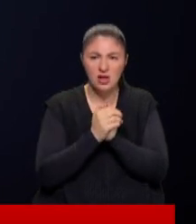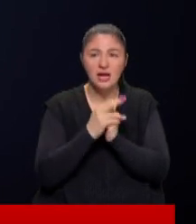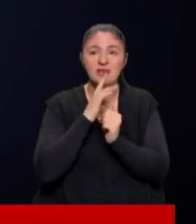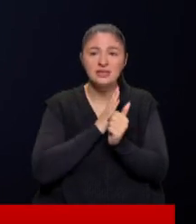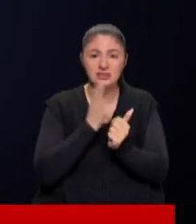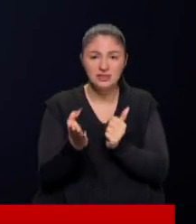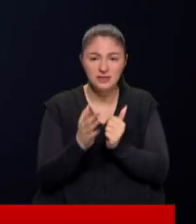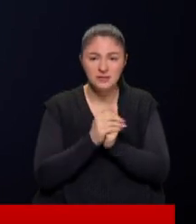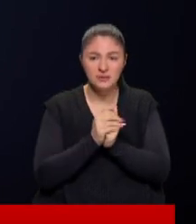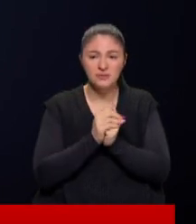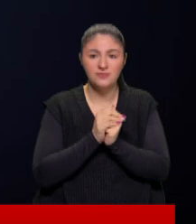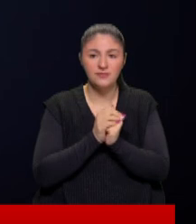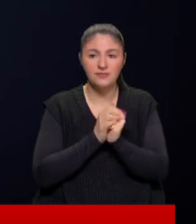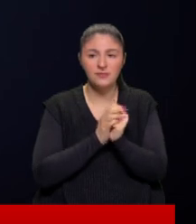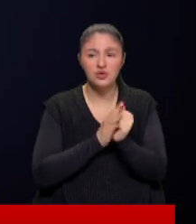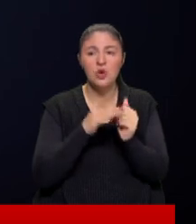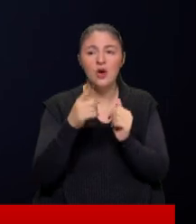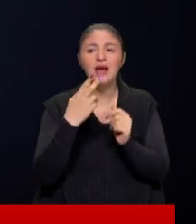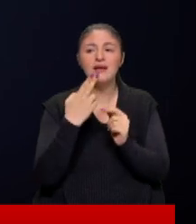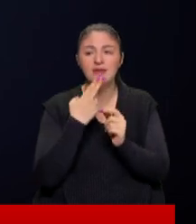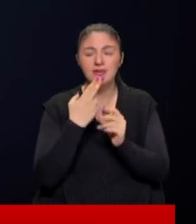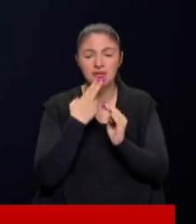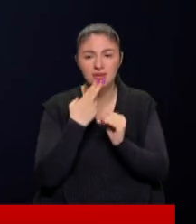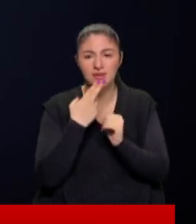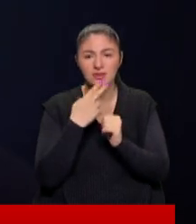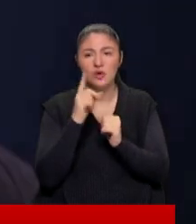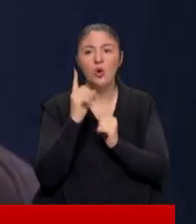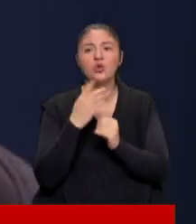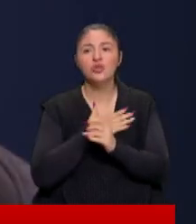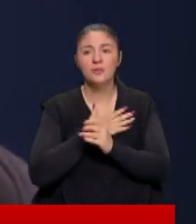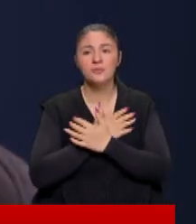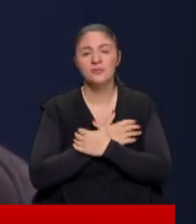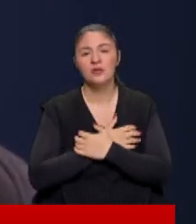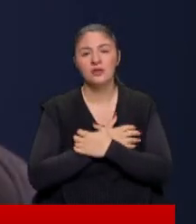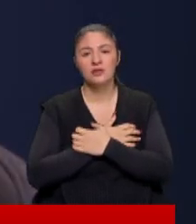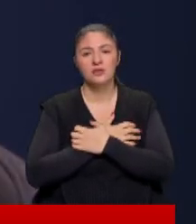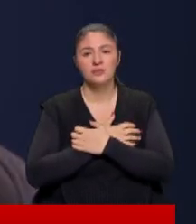kızı. O kadın, hocam